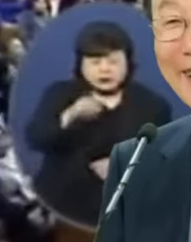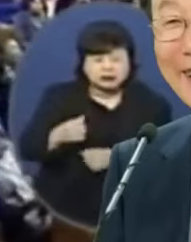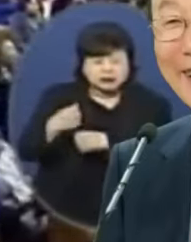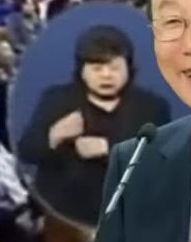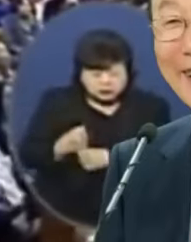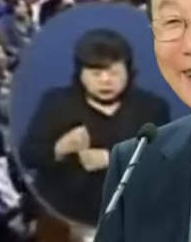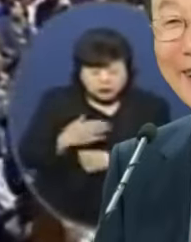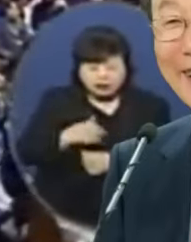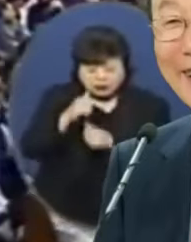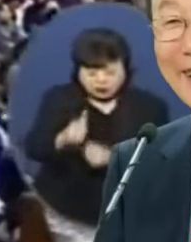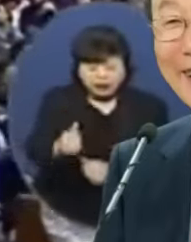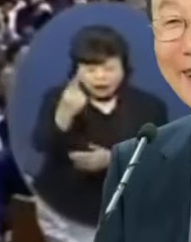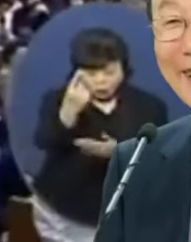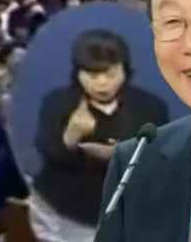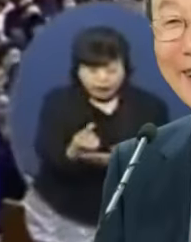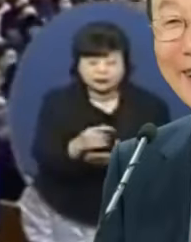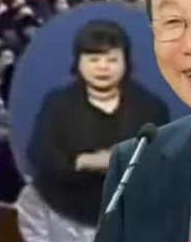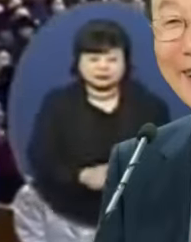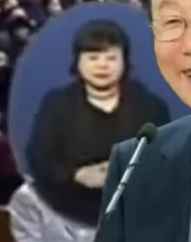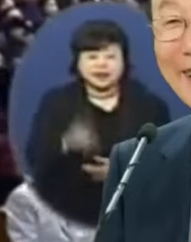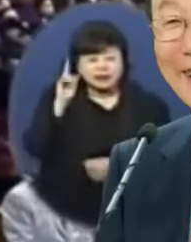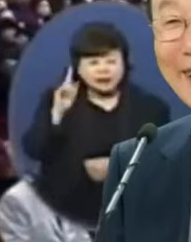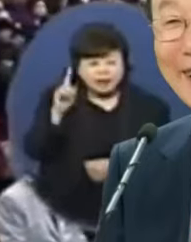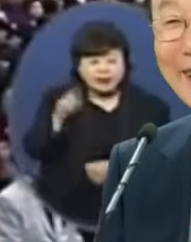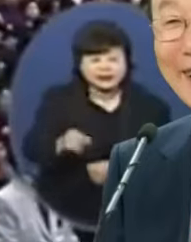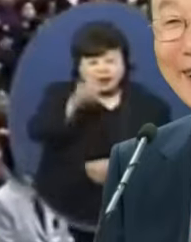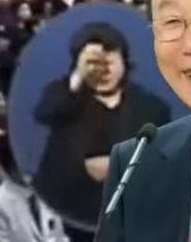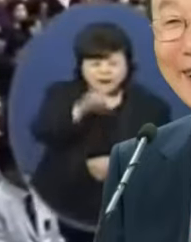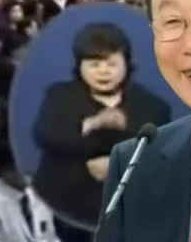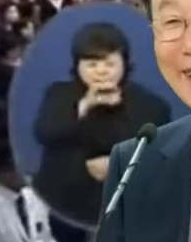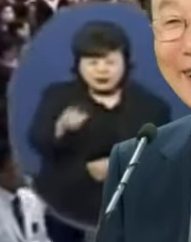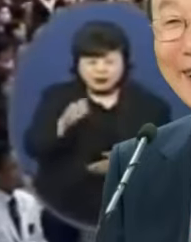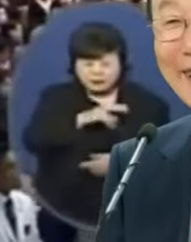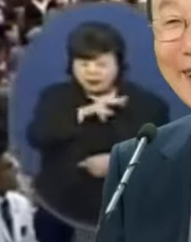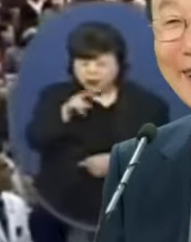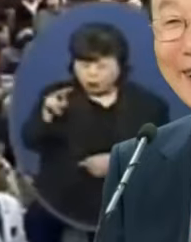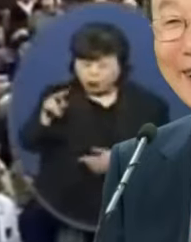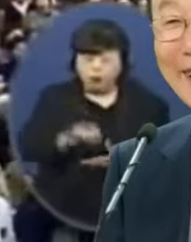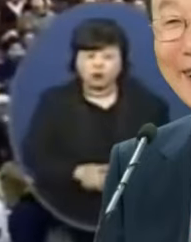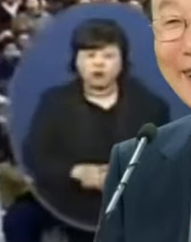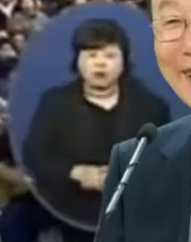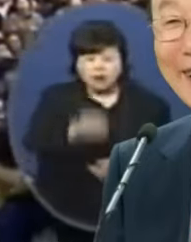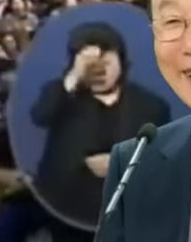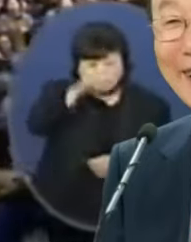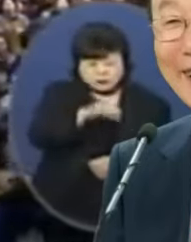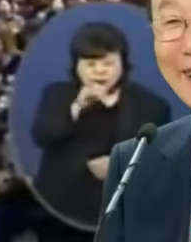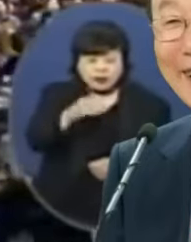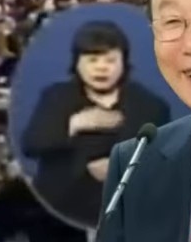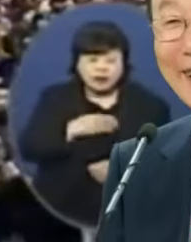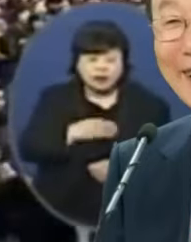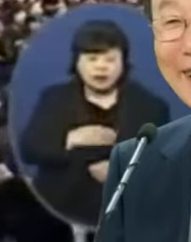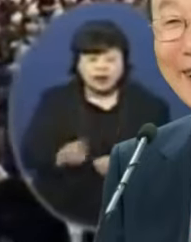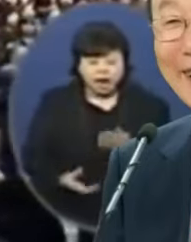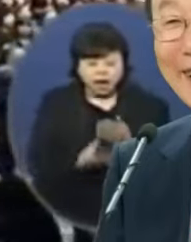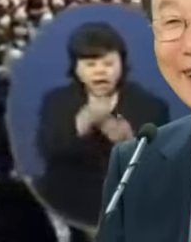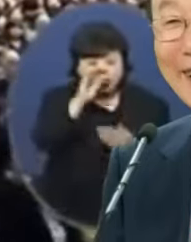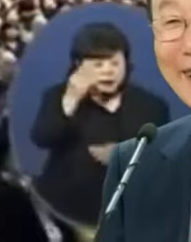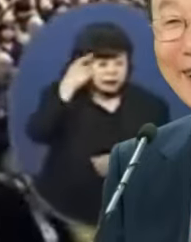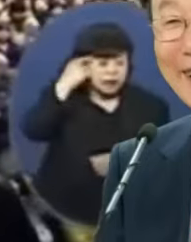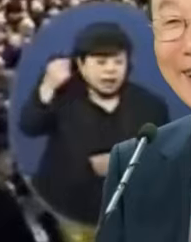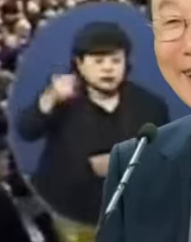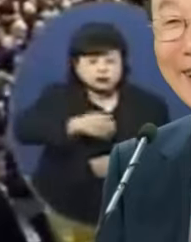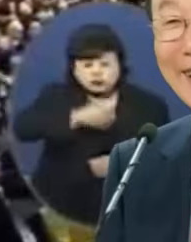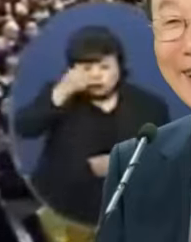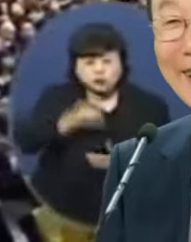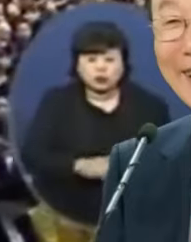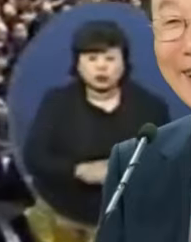지고 나를 따를 것이니라. 우리는 날마다 십자가를 바라보고 십자가와 나 일체가 되었다는 것을 생각하고